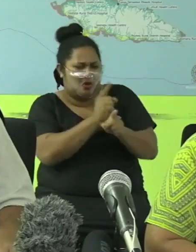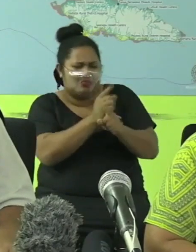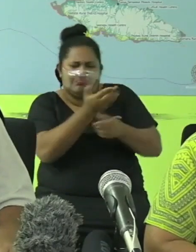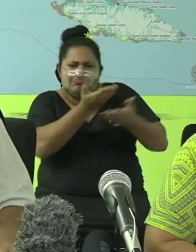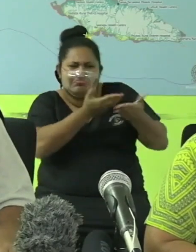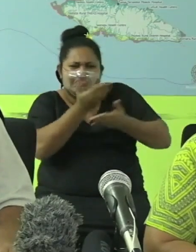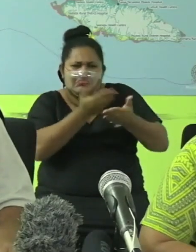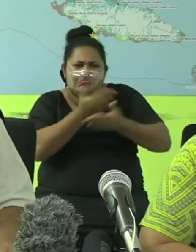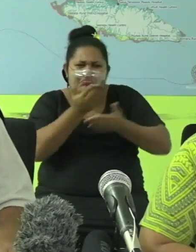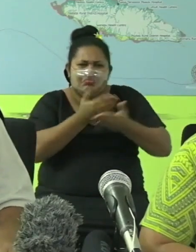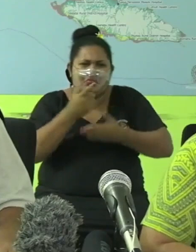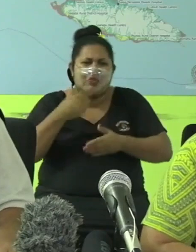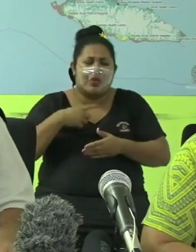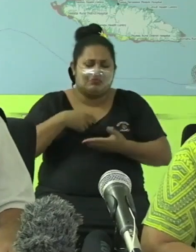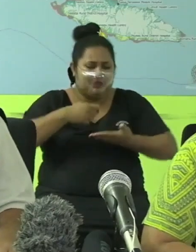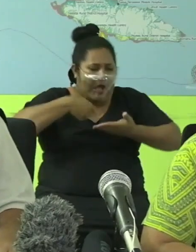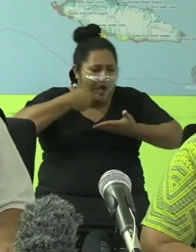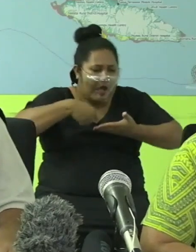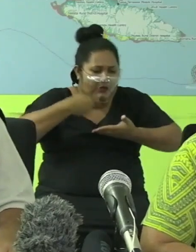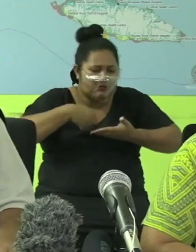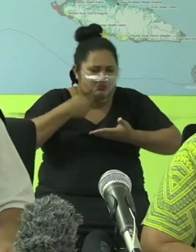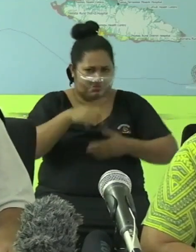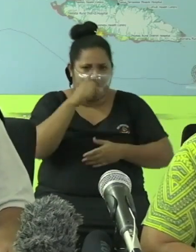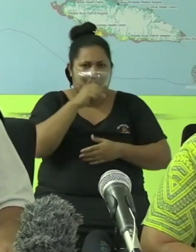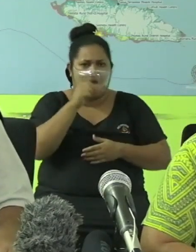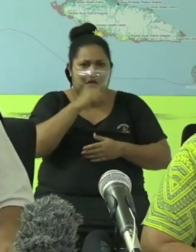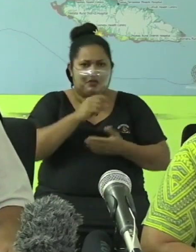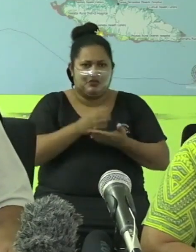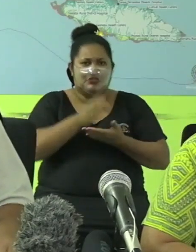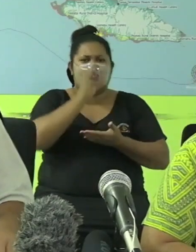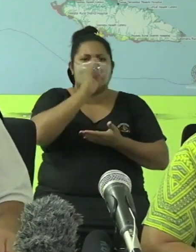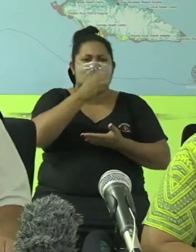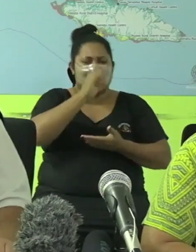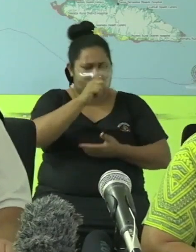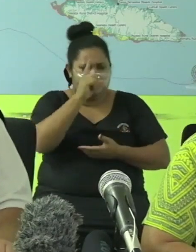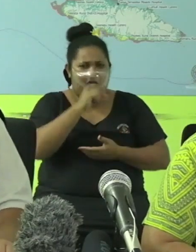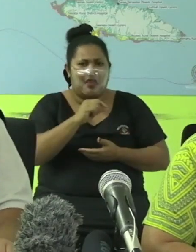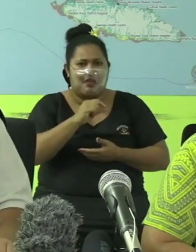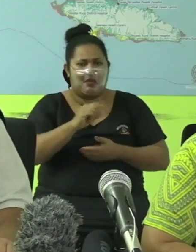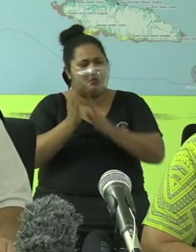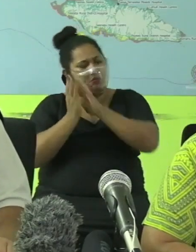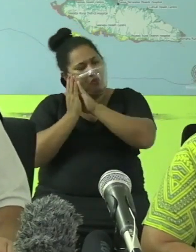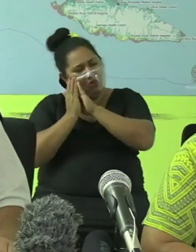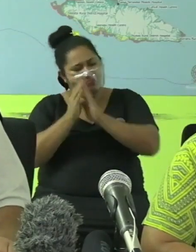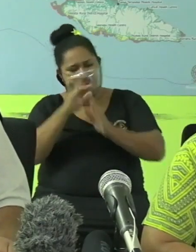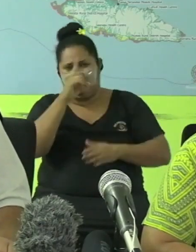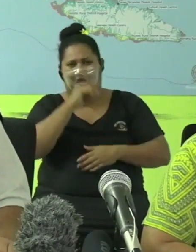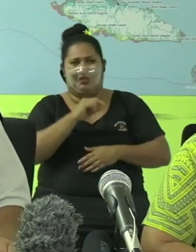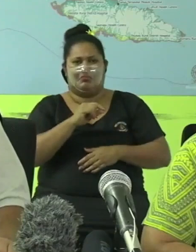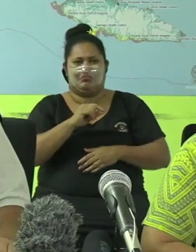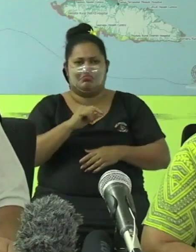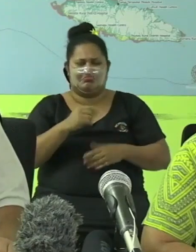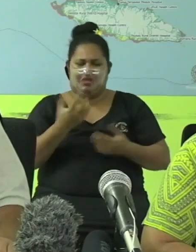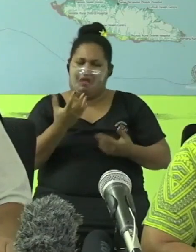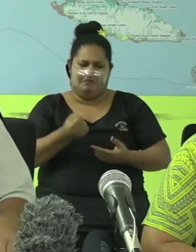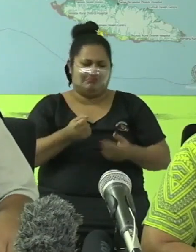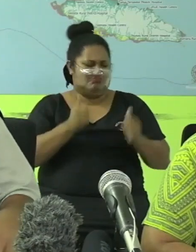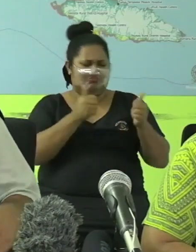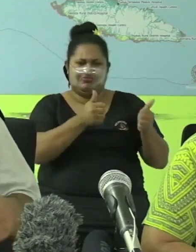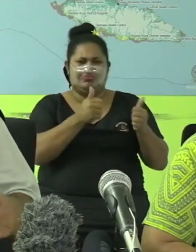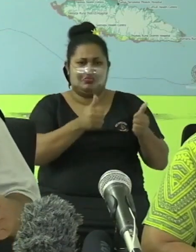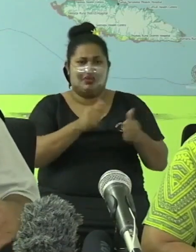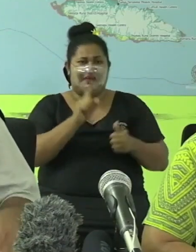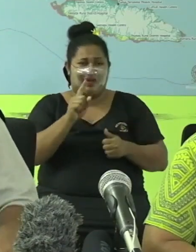o lo manongi le me taugai ia le le inu ia moe le lifo pau lava le mea